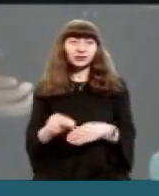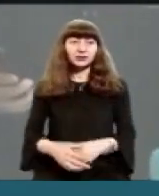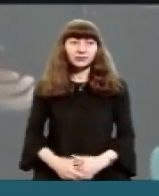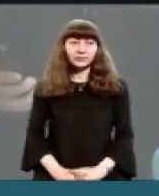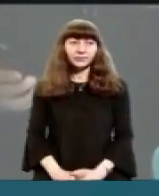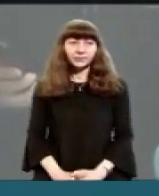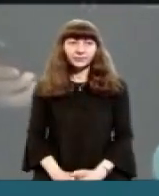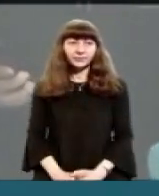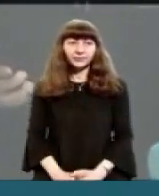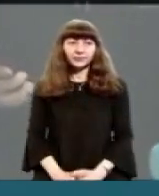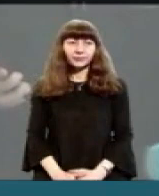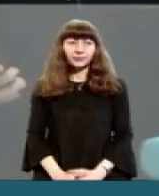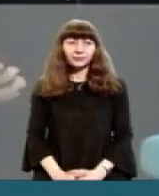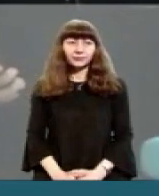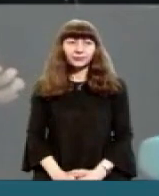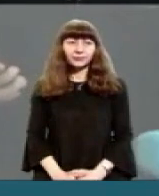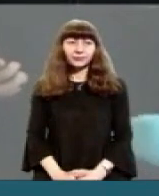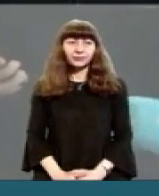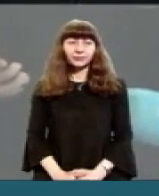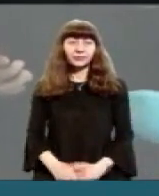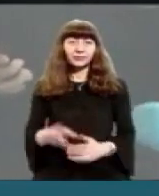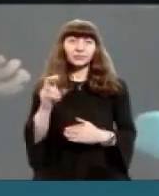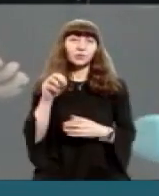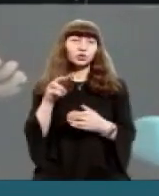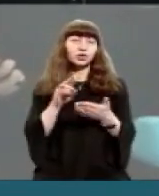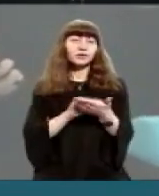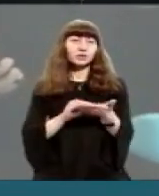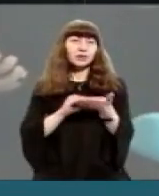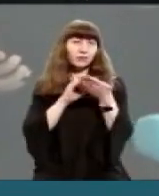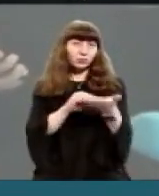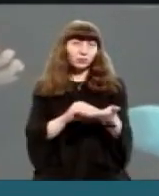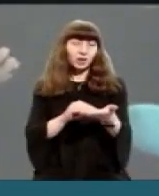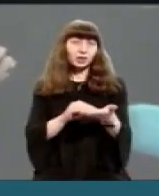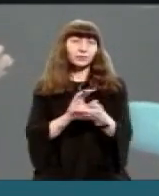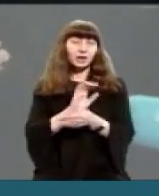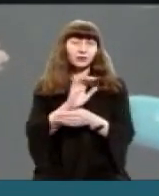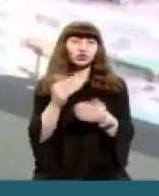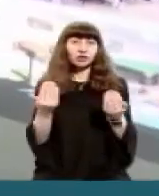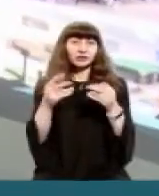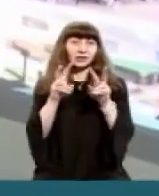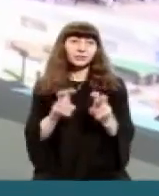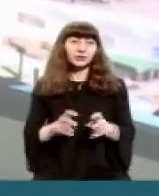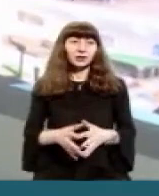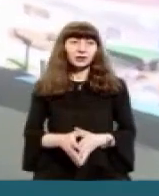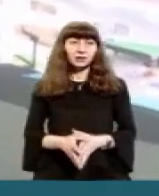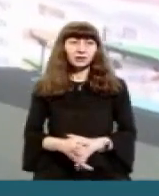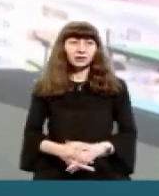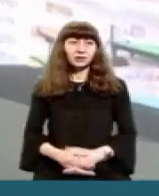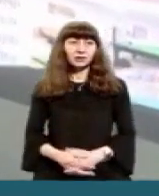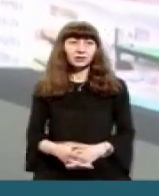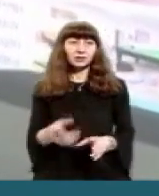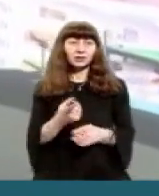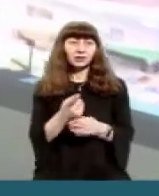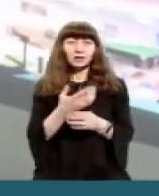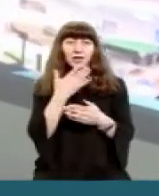Сондай проблема лар. Угу. Бюджетную заявку управления спортом мы подали, сейчас она находится на рассмотрении. Это не порядок, когда